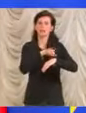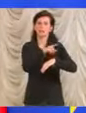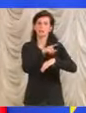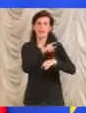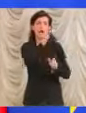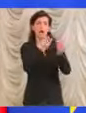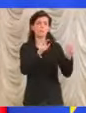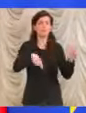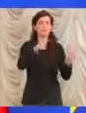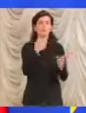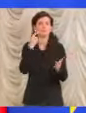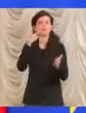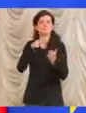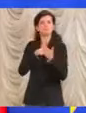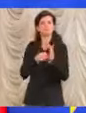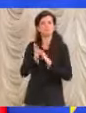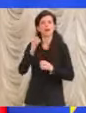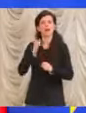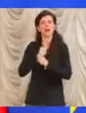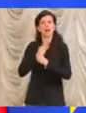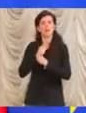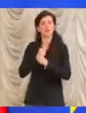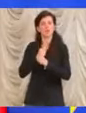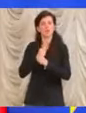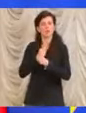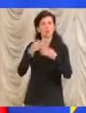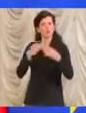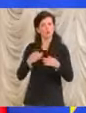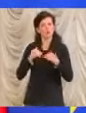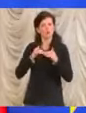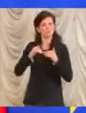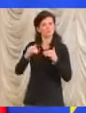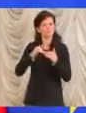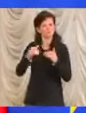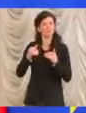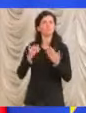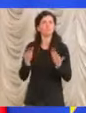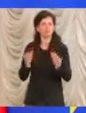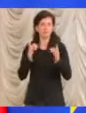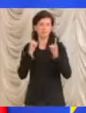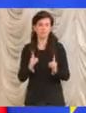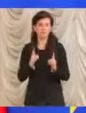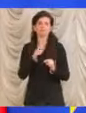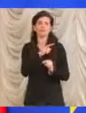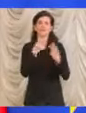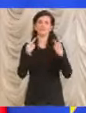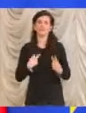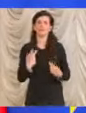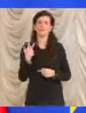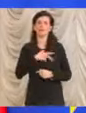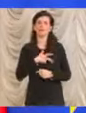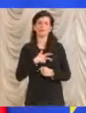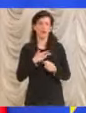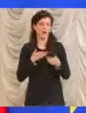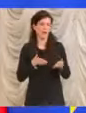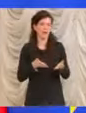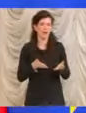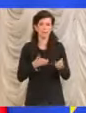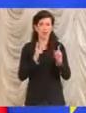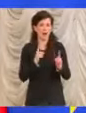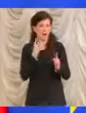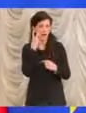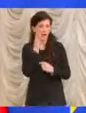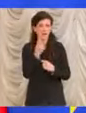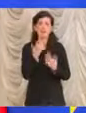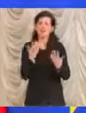piena attività lavorativa se del caso a quelle che sono ovviamente le condizioni di vita sociali attuali ma per il momento non cambia nulla